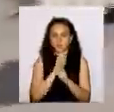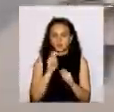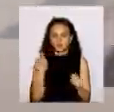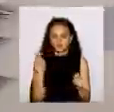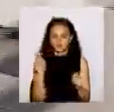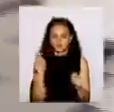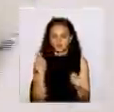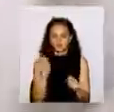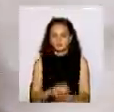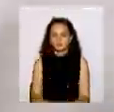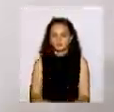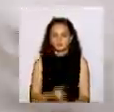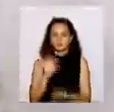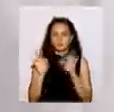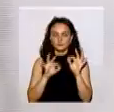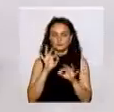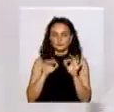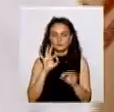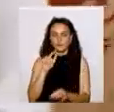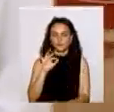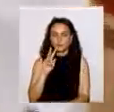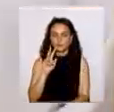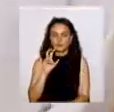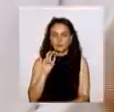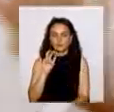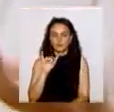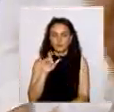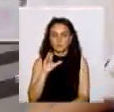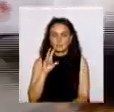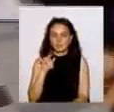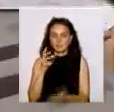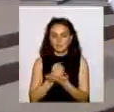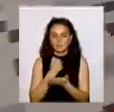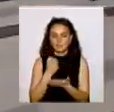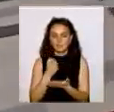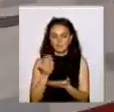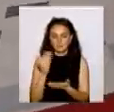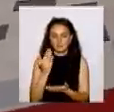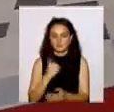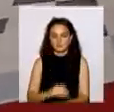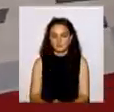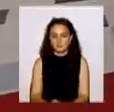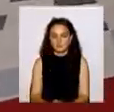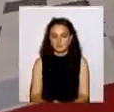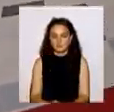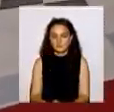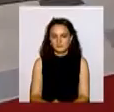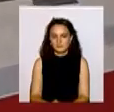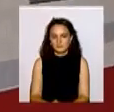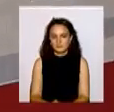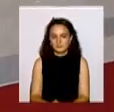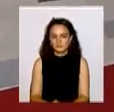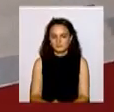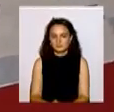და ალბათ არ იქნება ესეთი ახალი თქვენთვის, თუ გეტყვით, რომ მთავარი ჯილდოს გამცემი არის ჰიპერმარკეტი გორგიას. გორგი ამ შემთხვევაში,